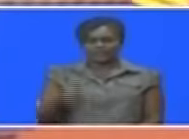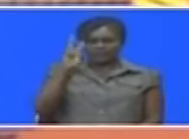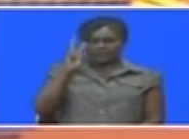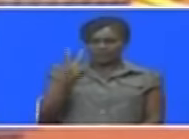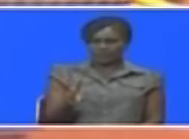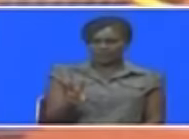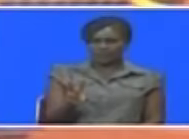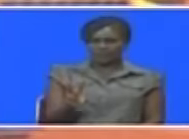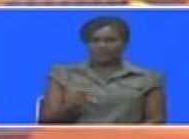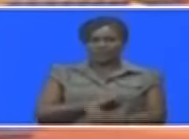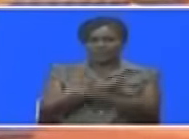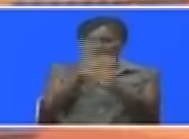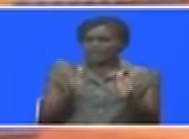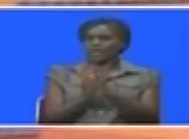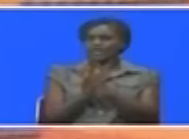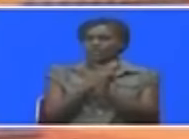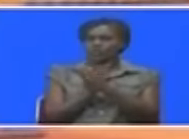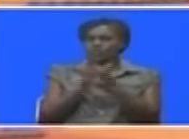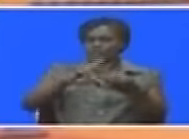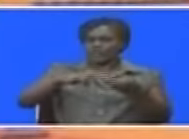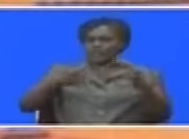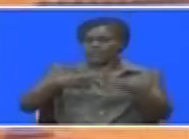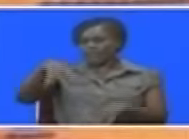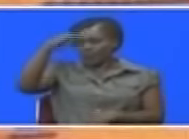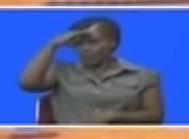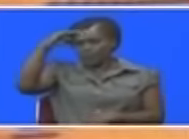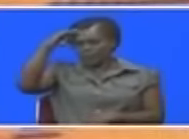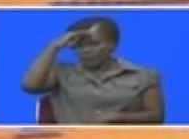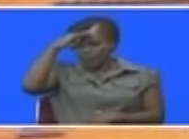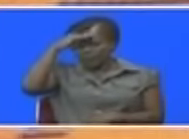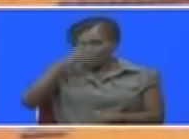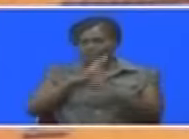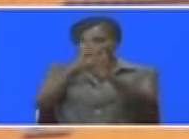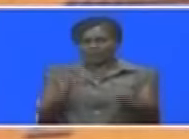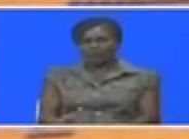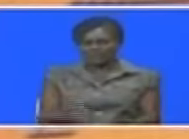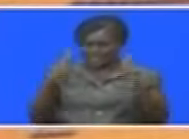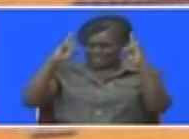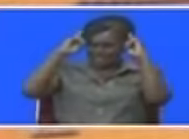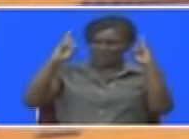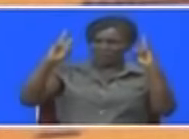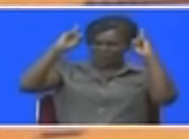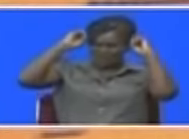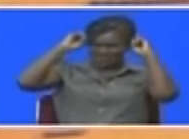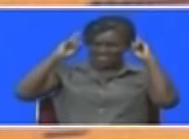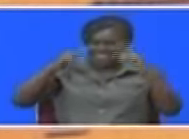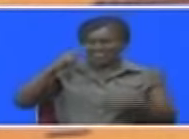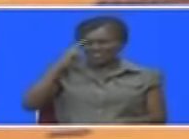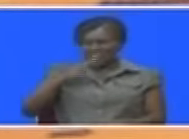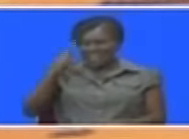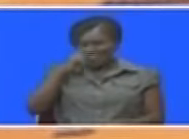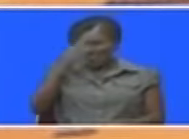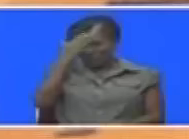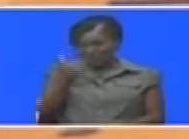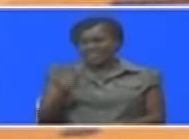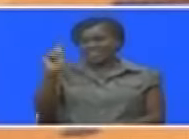Mtazamaji, ni sasa kuwa taarifa ifuatayo inahusu pombe na mtangazaji ni Kapombe. Ni taarifa ya kuchekesha haswa kwa ubunifu